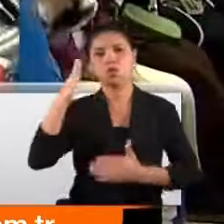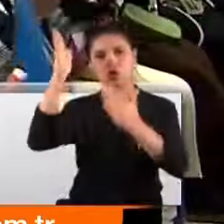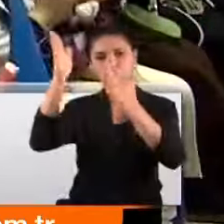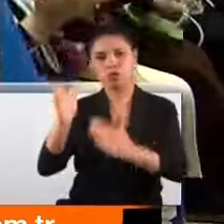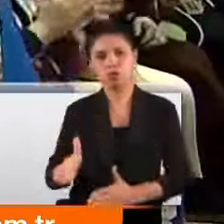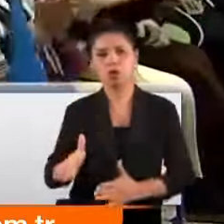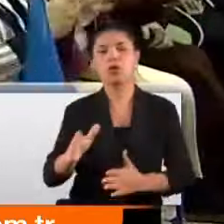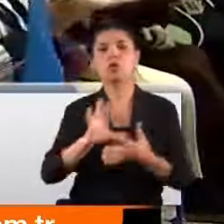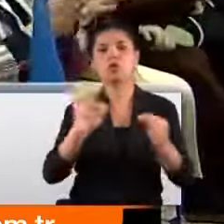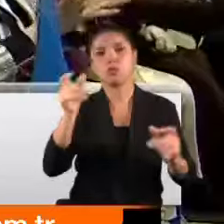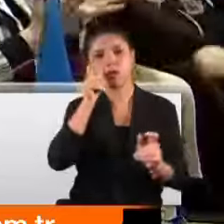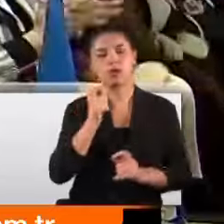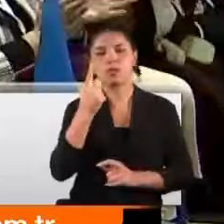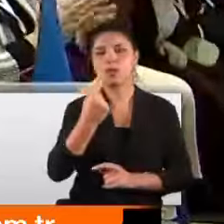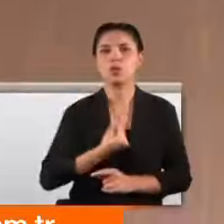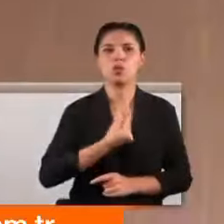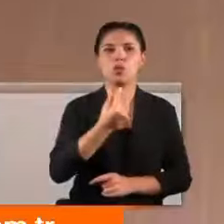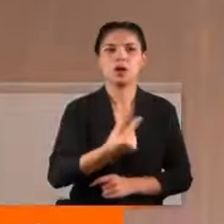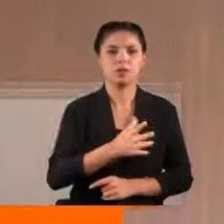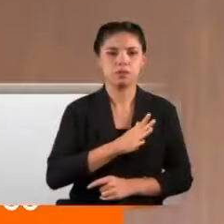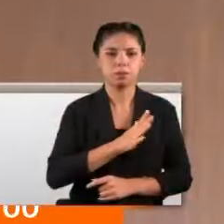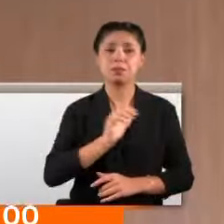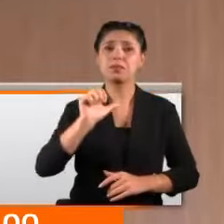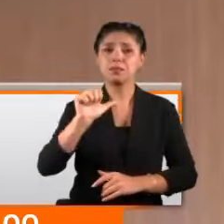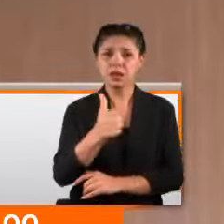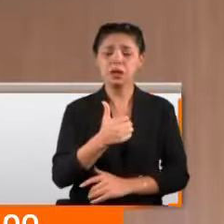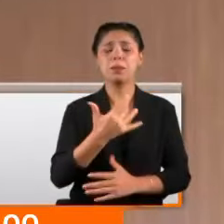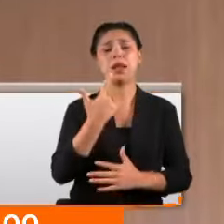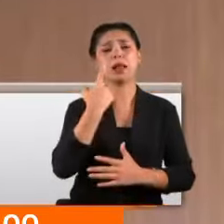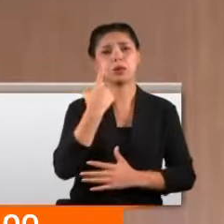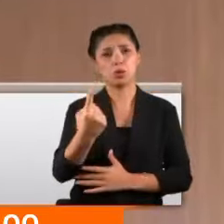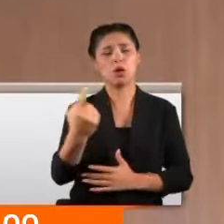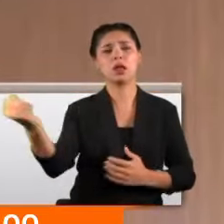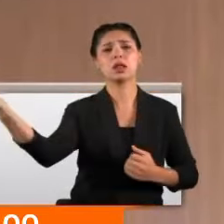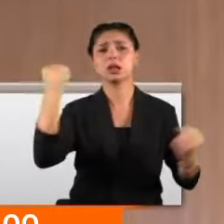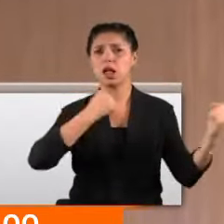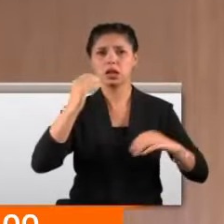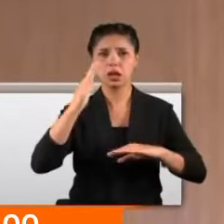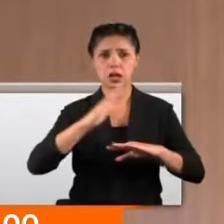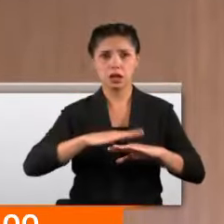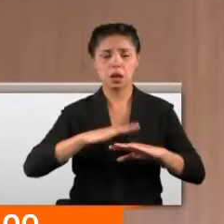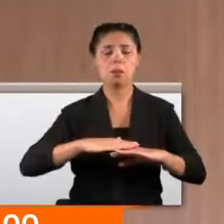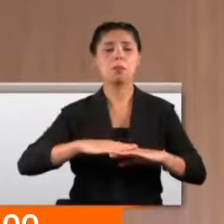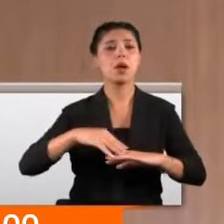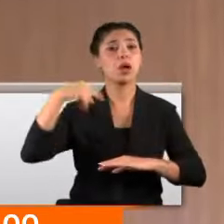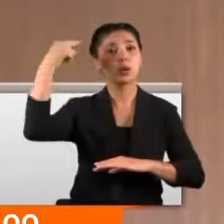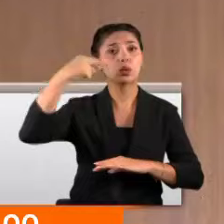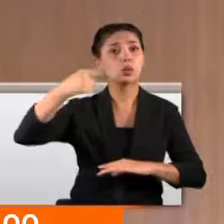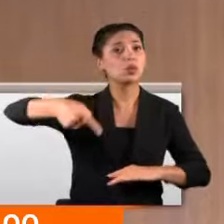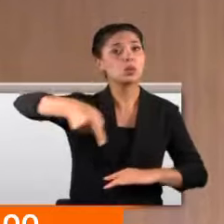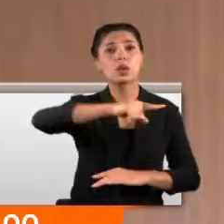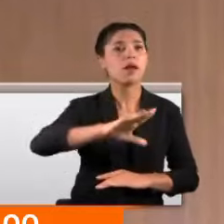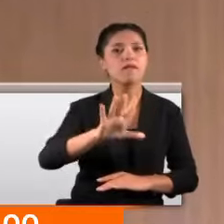sözlerini dikkat çeken bir uyarıyla tamamladı. Kutsal değerlerimize saldırmayı aklının ucundan